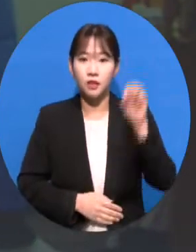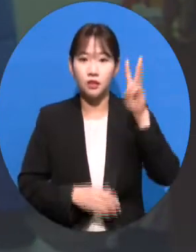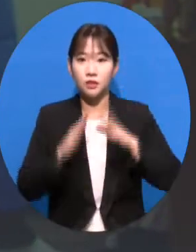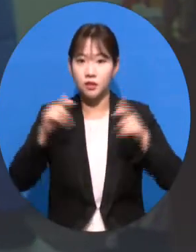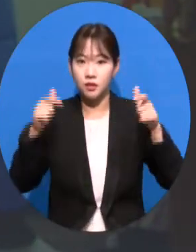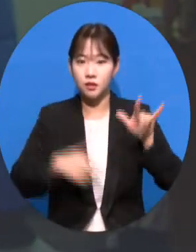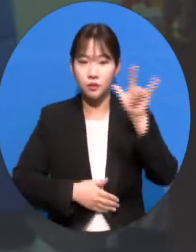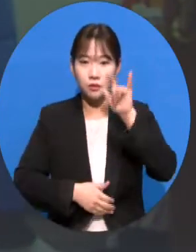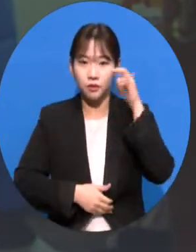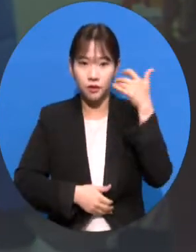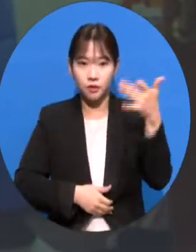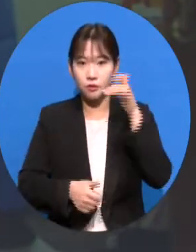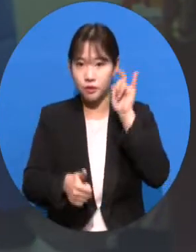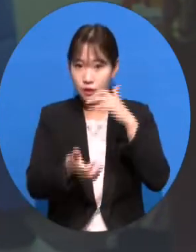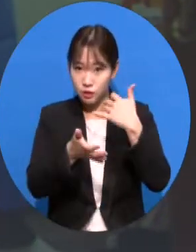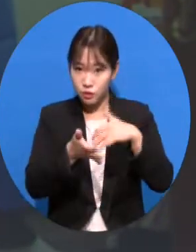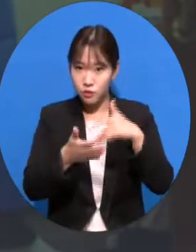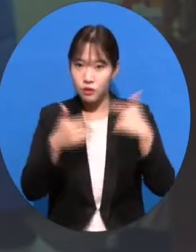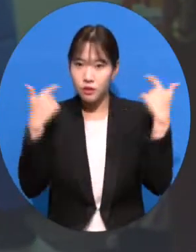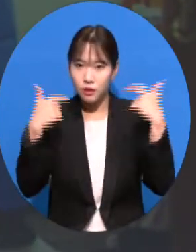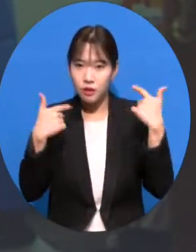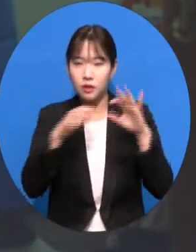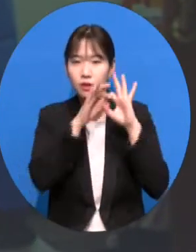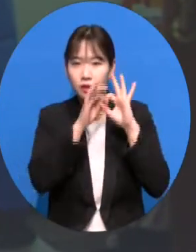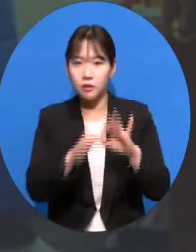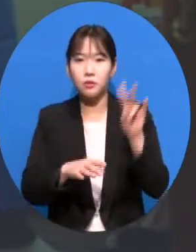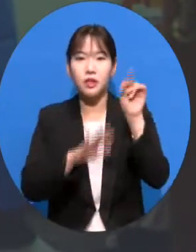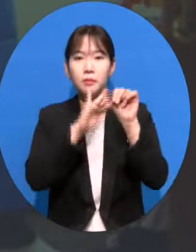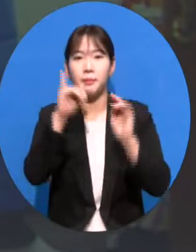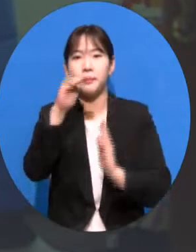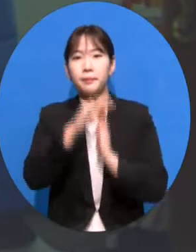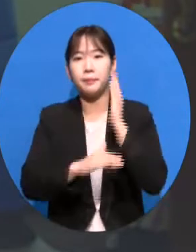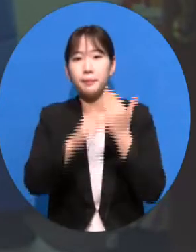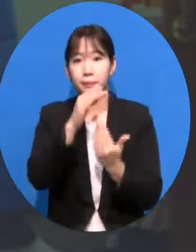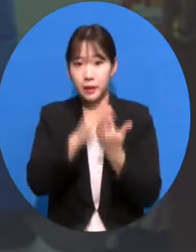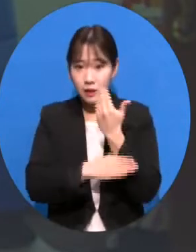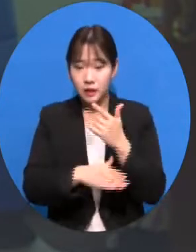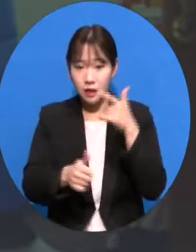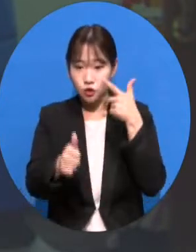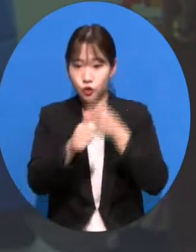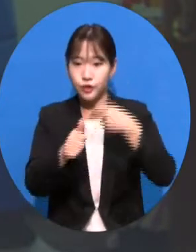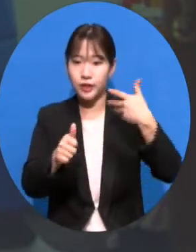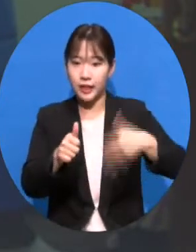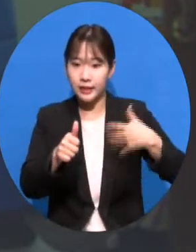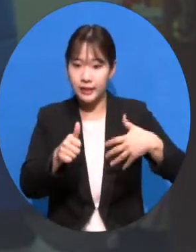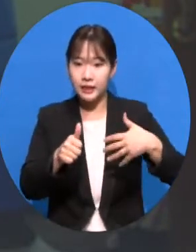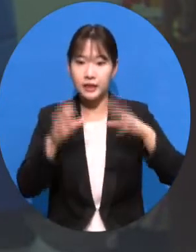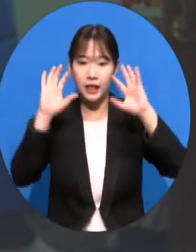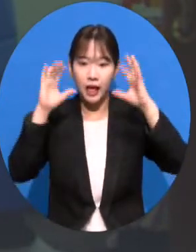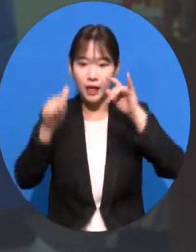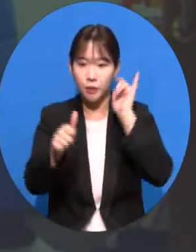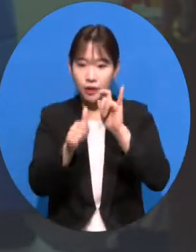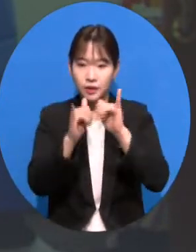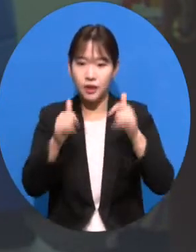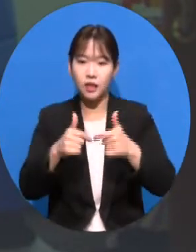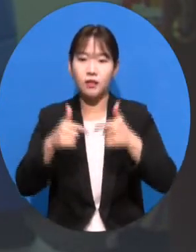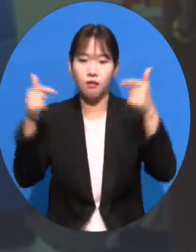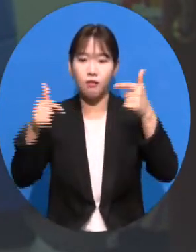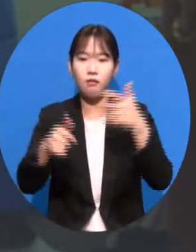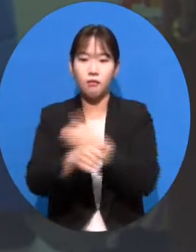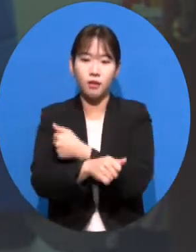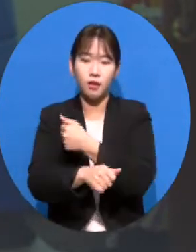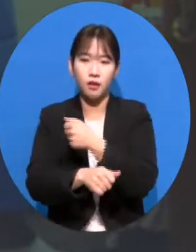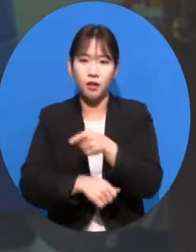광주 전남 지역 코로나19 확진자가 연일 2만 명대를 기록하고 있는 가운데 백신 미접종군인 어린이 확진자도 크게 늘고